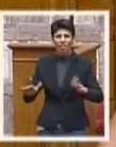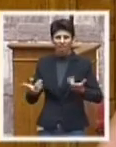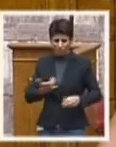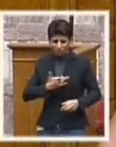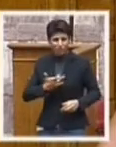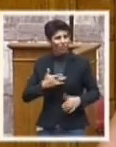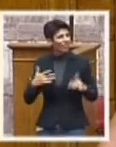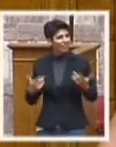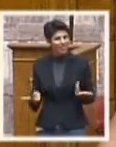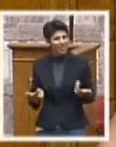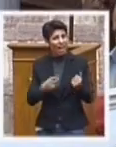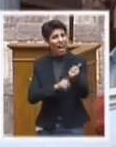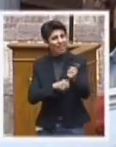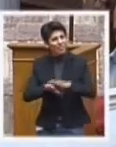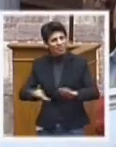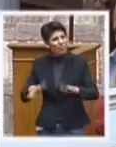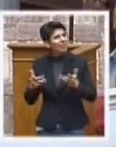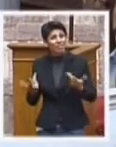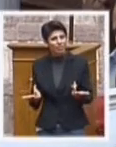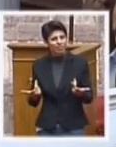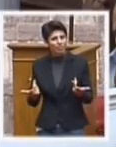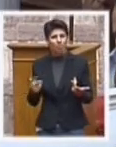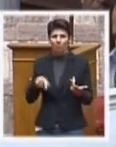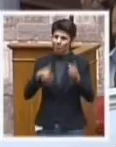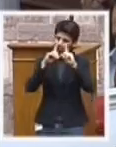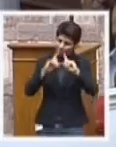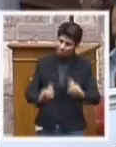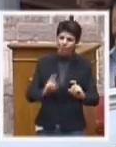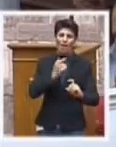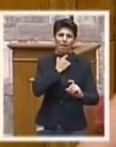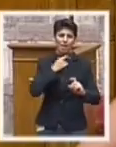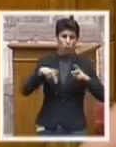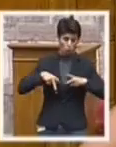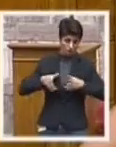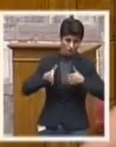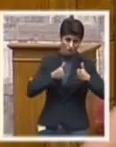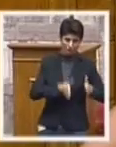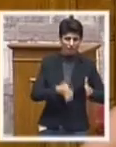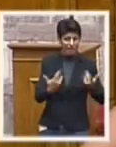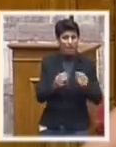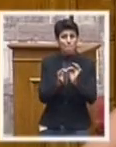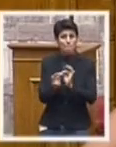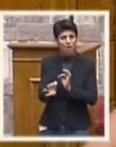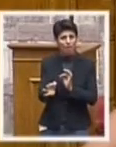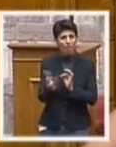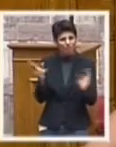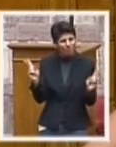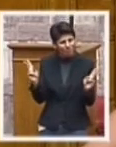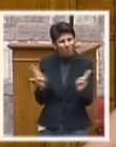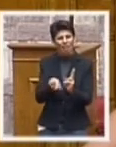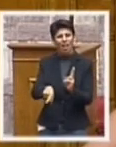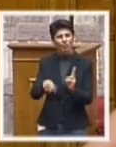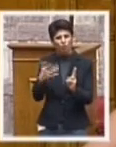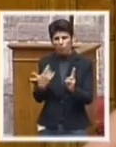ψυχισμό και τη διαμόρφωση του χαρακτήρα των παιδιών? Αποτελεί επιτακτική ανάγκη από την πολιτεία η λήψη μέτρων ώστε να εκλείψει αυτό το φαινόμενο